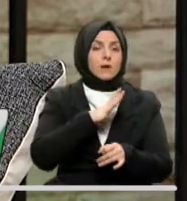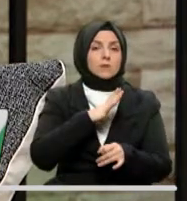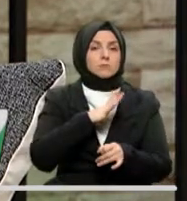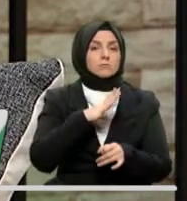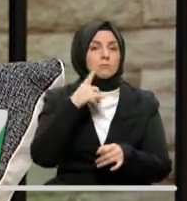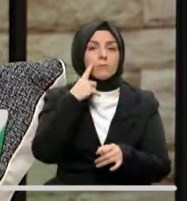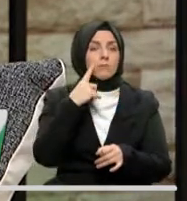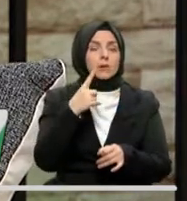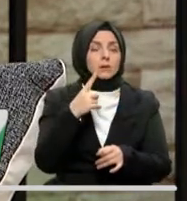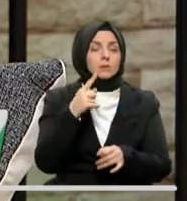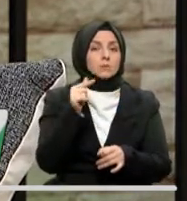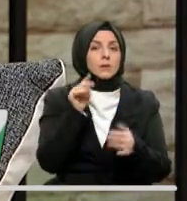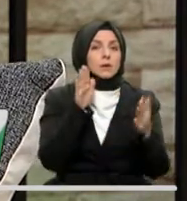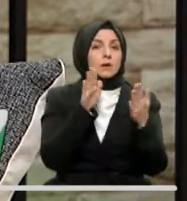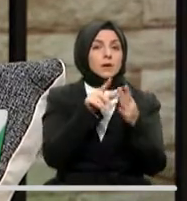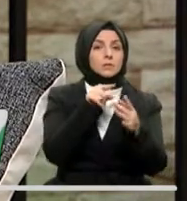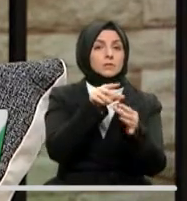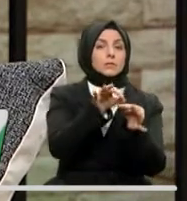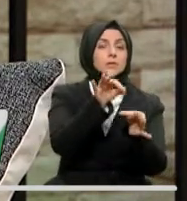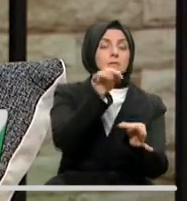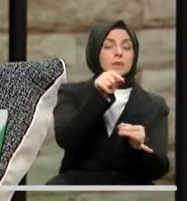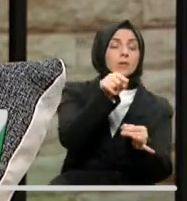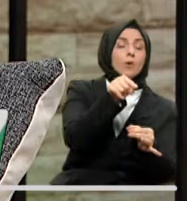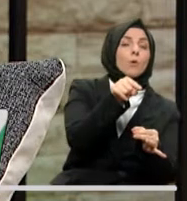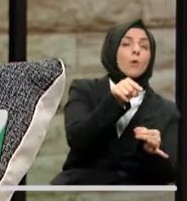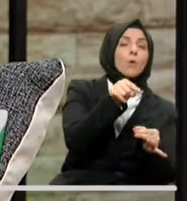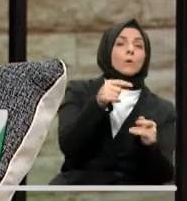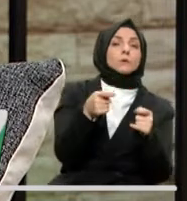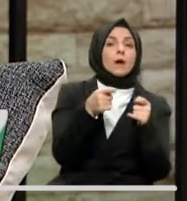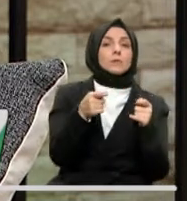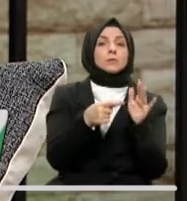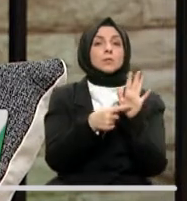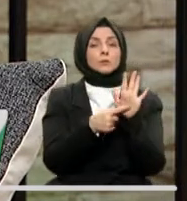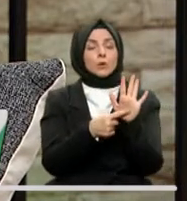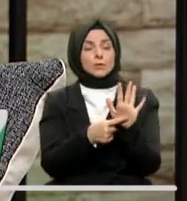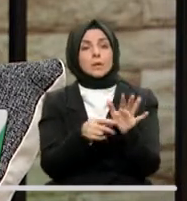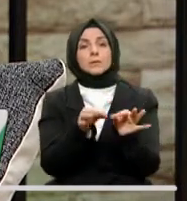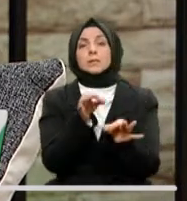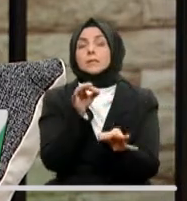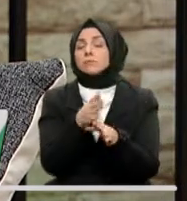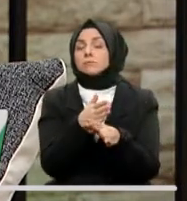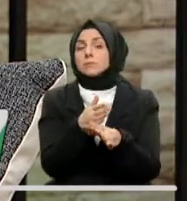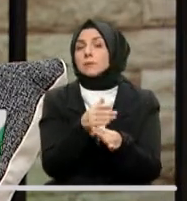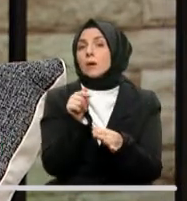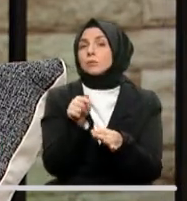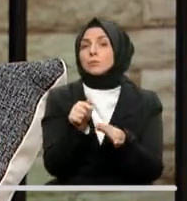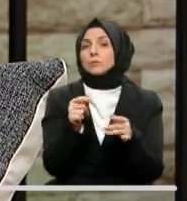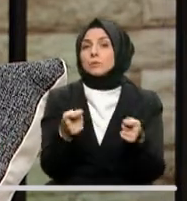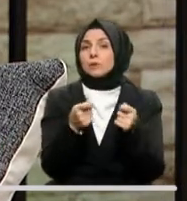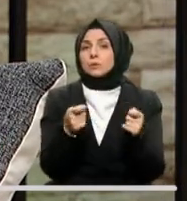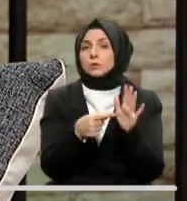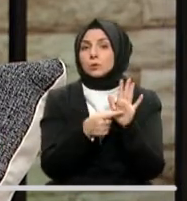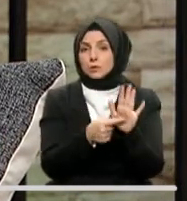hakettiğiniz davranışı gösteren ya da hak etmediğiniz davranışı gösteren İnsan neden o davranışı gösterdi onun kendi iç